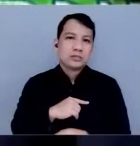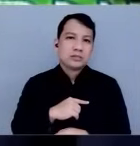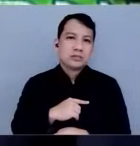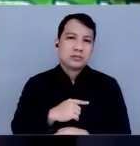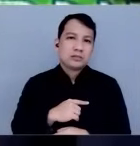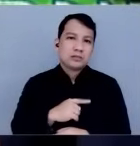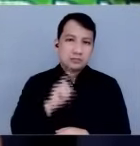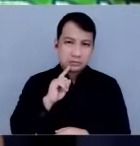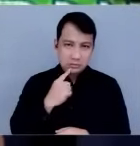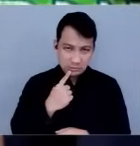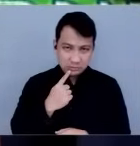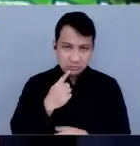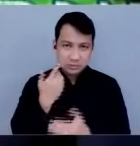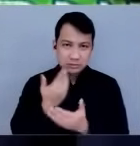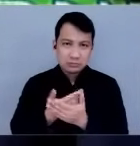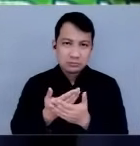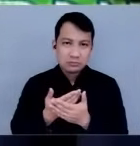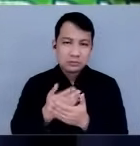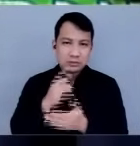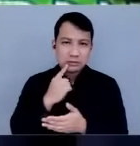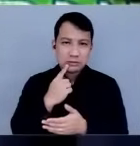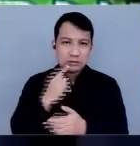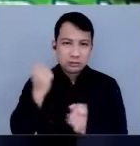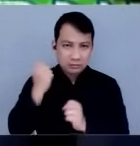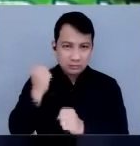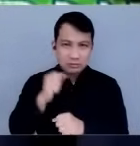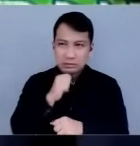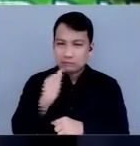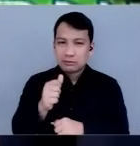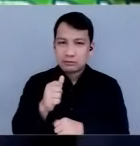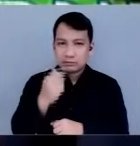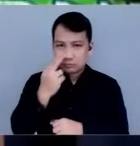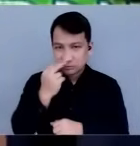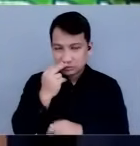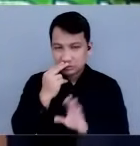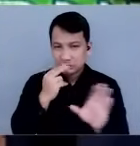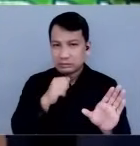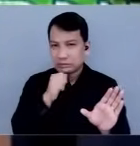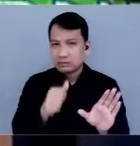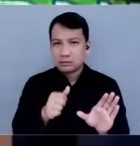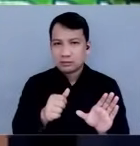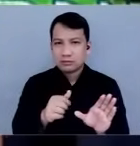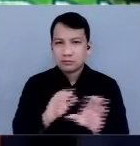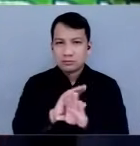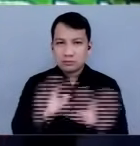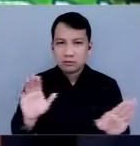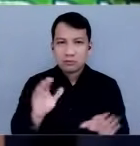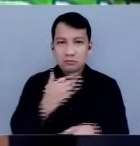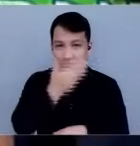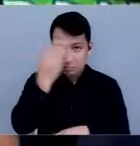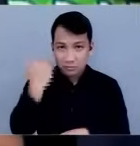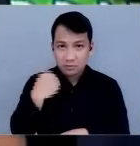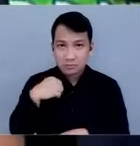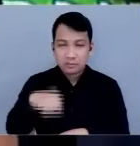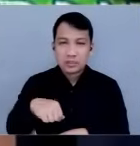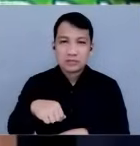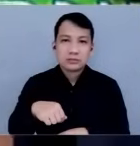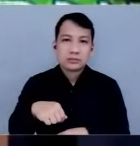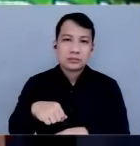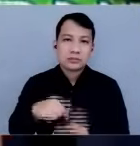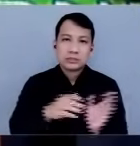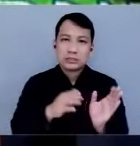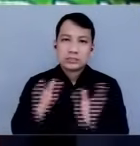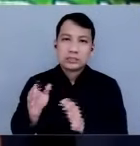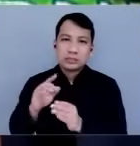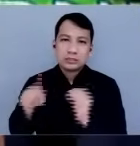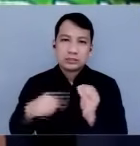mga bagay po ay sana po ay hindi po natin ginagawang biro. Huwag po natin kalimutan na yung kabilang party po na